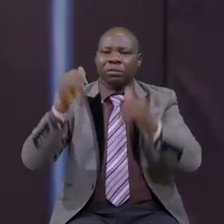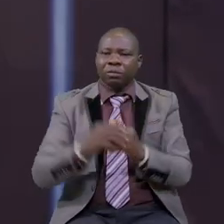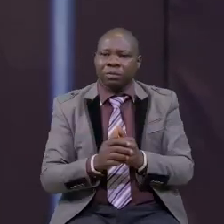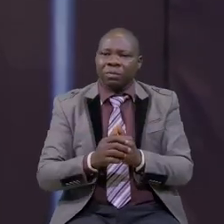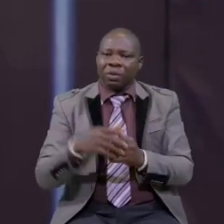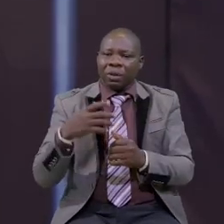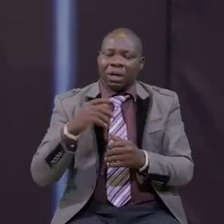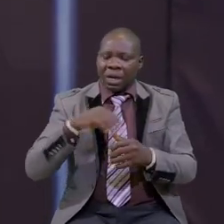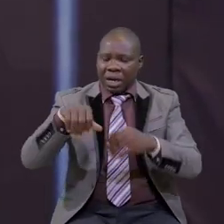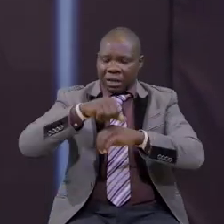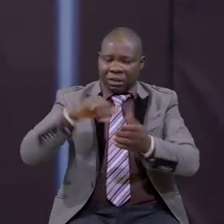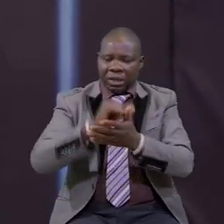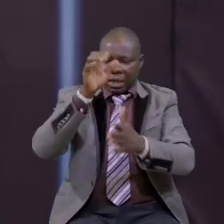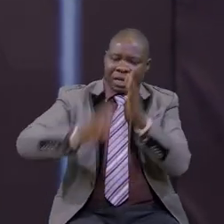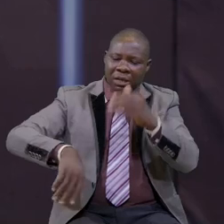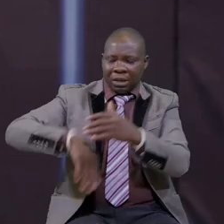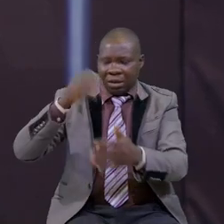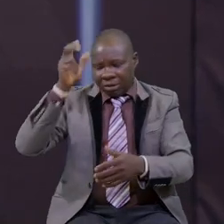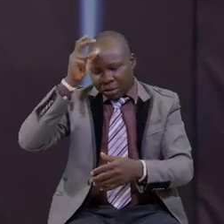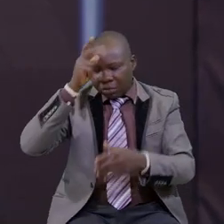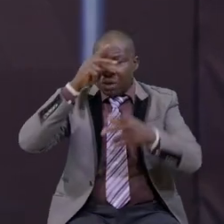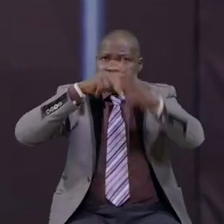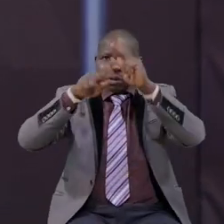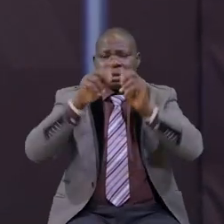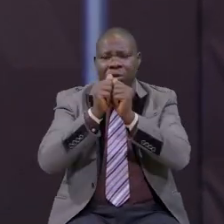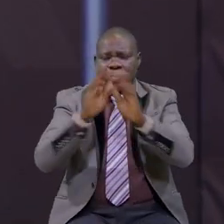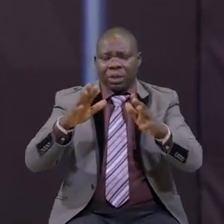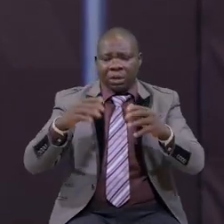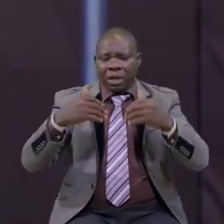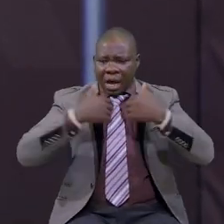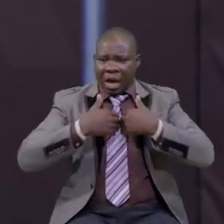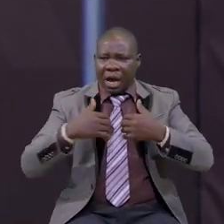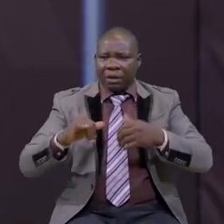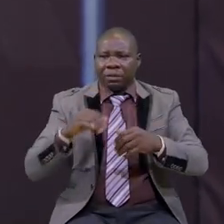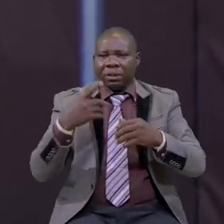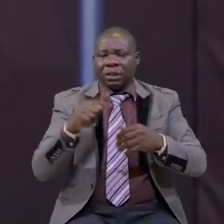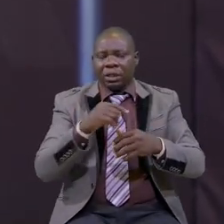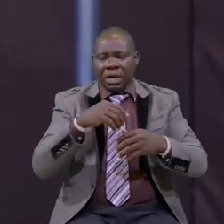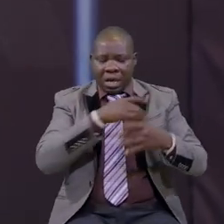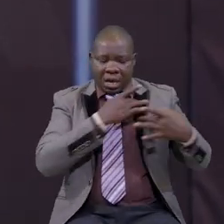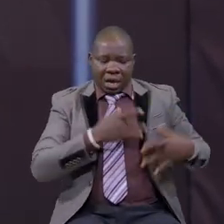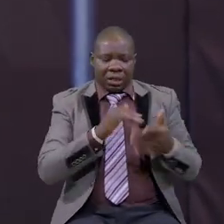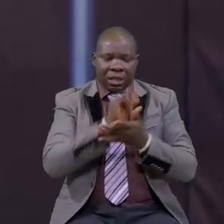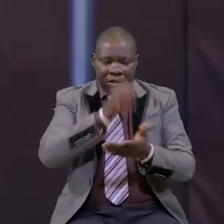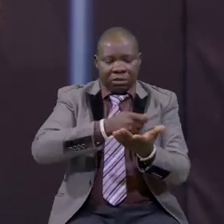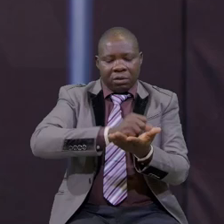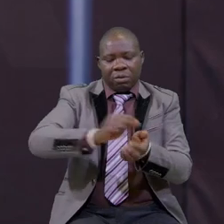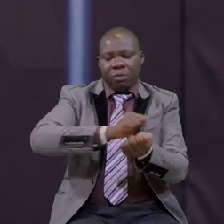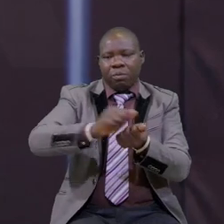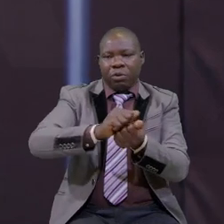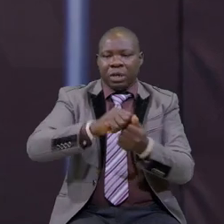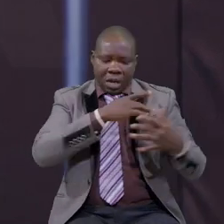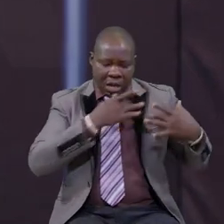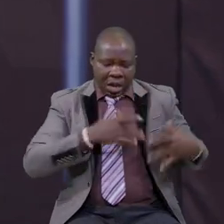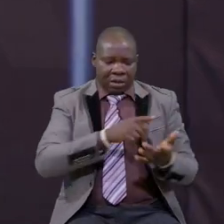guérir les malades, accomplir des prodiges, sans avoir le cœur qui est purigé, le cœur qui est purifié,